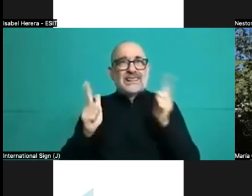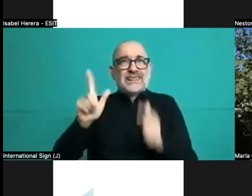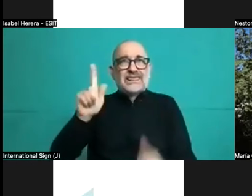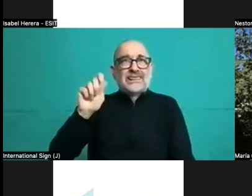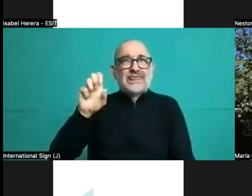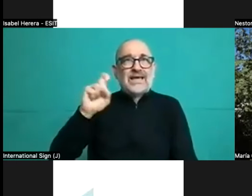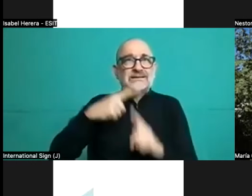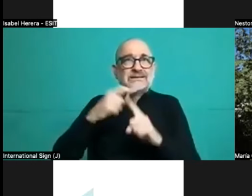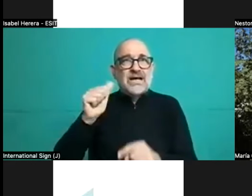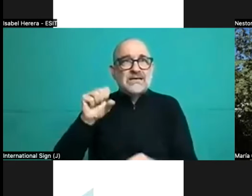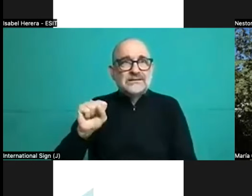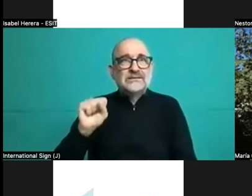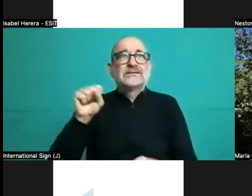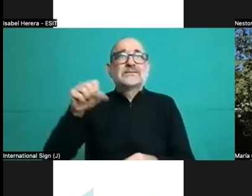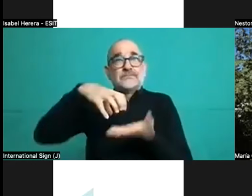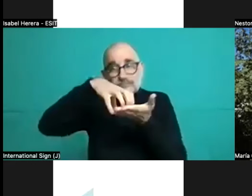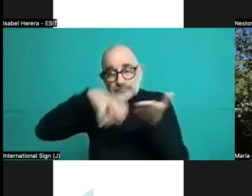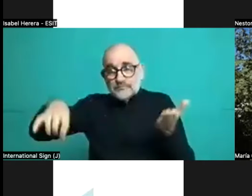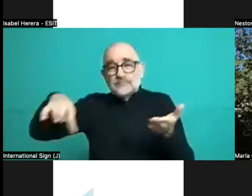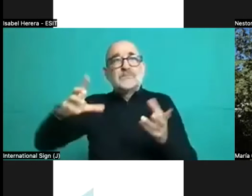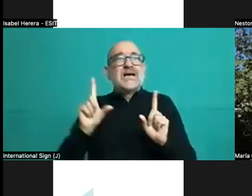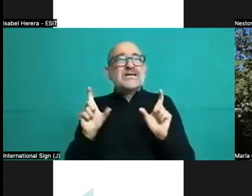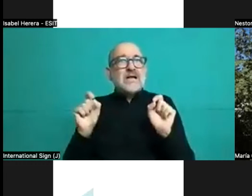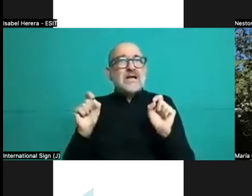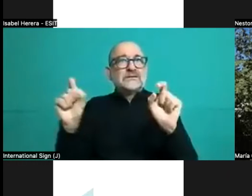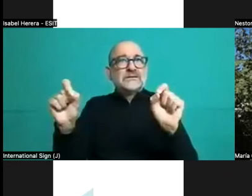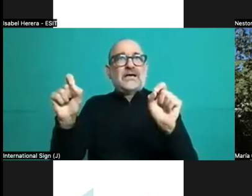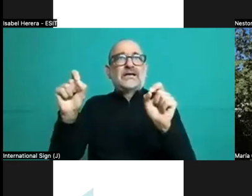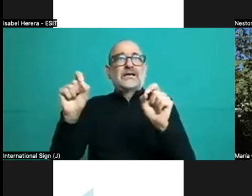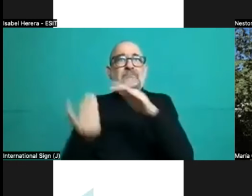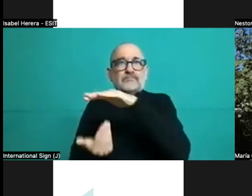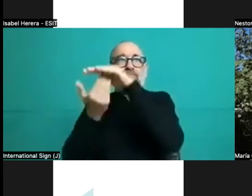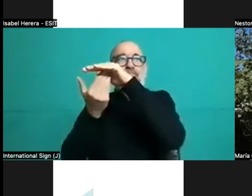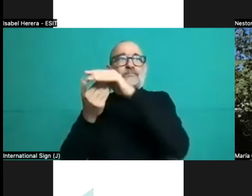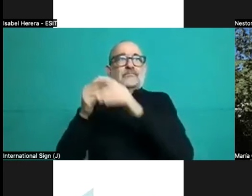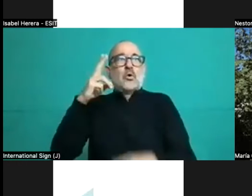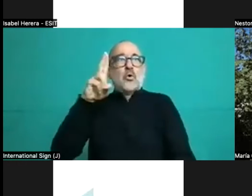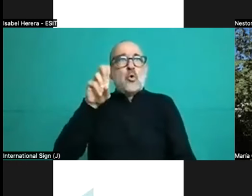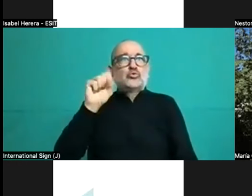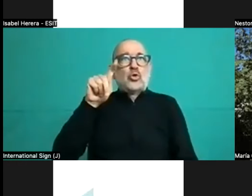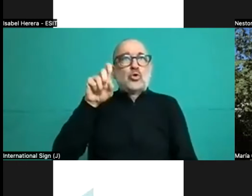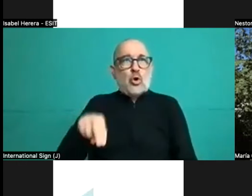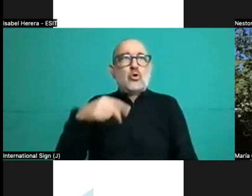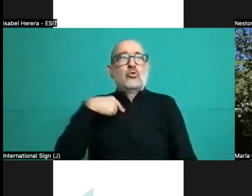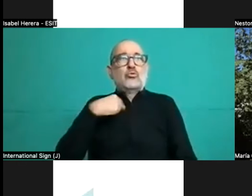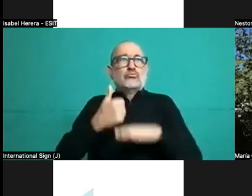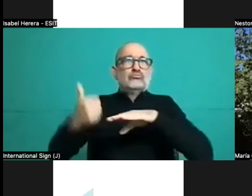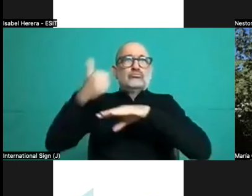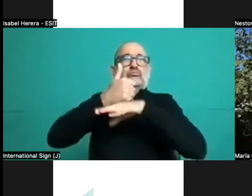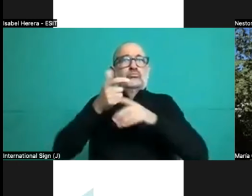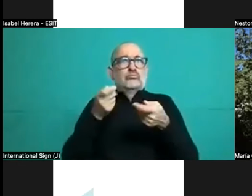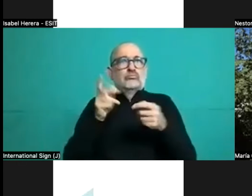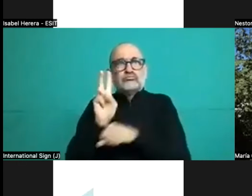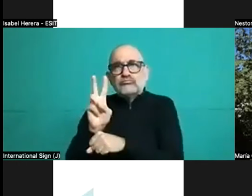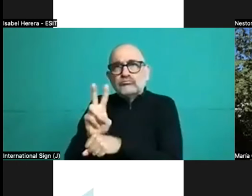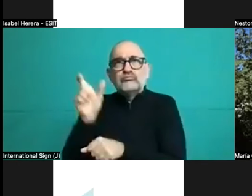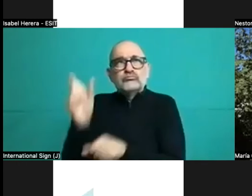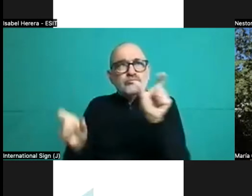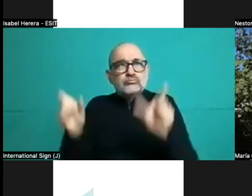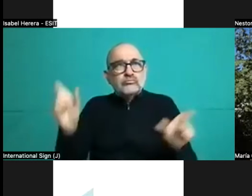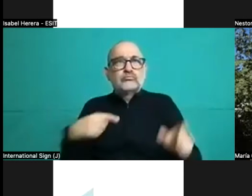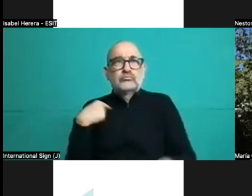Concernant votre question spécifique, pour moi, impliquer le patient dans sa sécurité et lui faire de